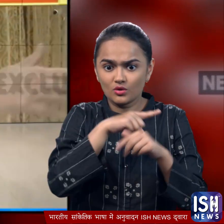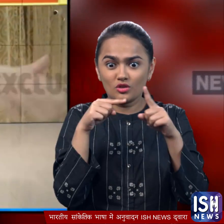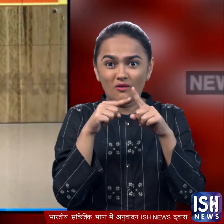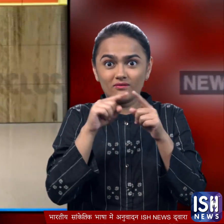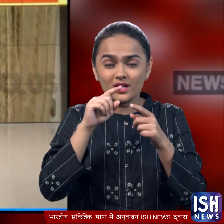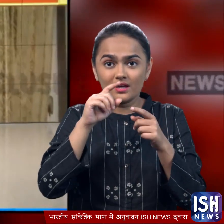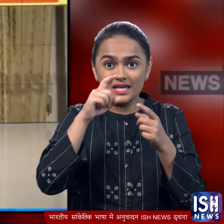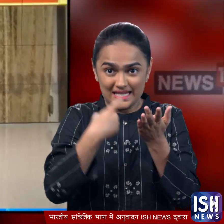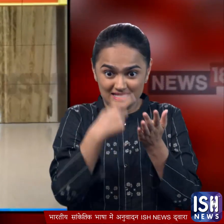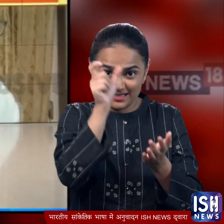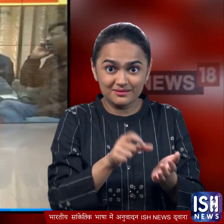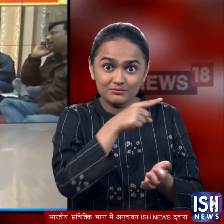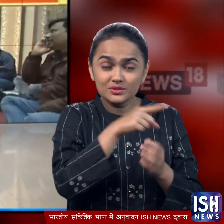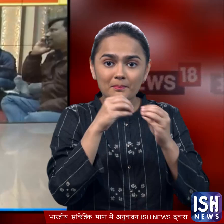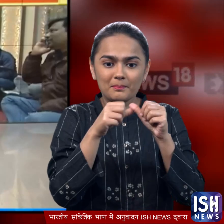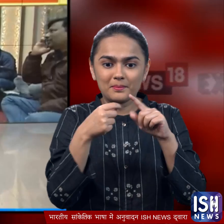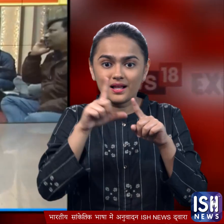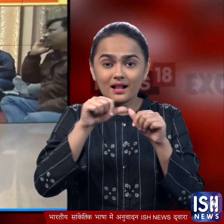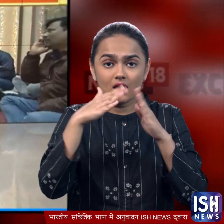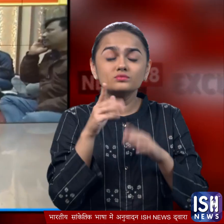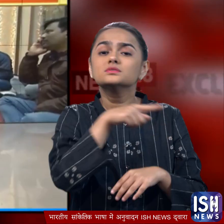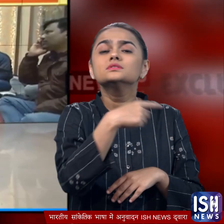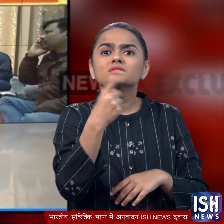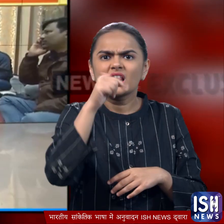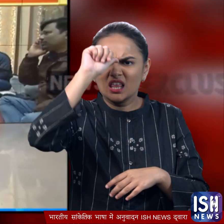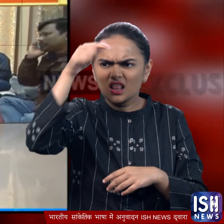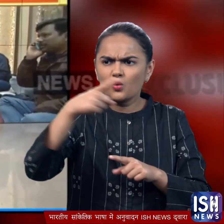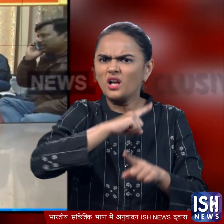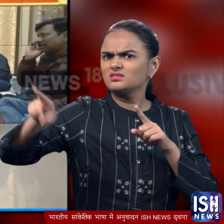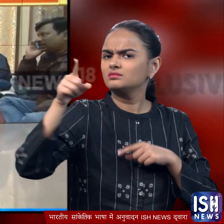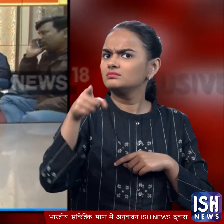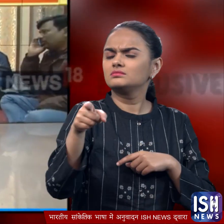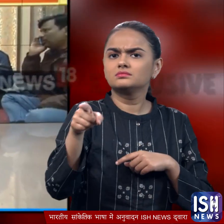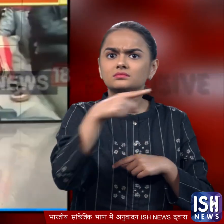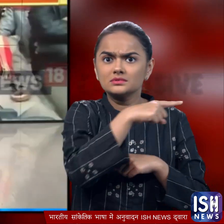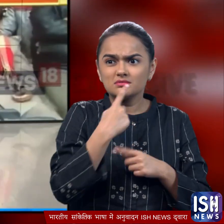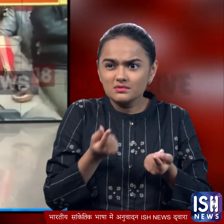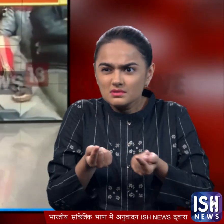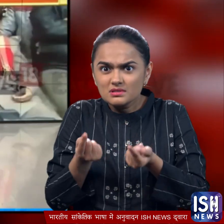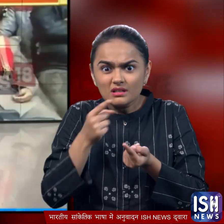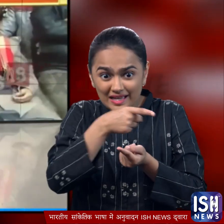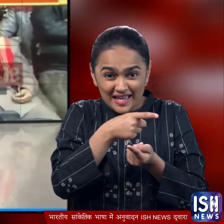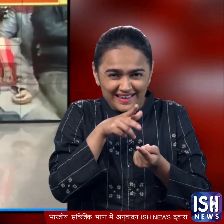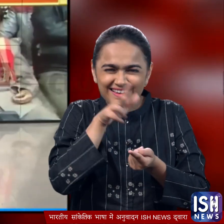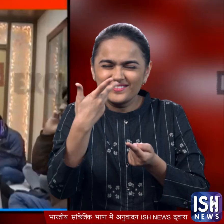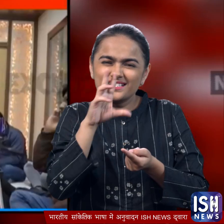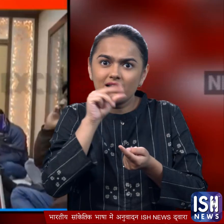अब बटला हाउस एनकाउंटर पर विवादास्पद बयान दे दिया। तौकीर रजा का हिंदू समुदाय के खिलाफ दिया एक भड़काऊ बयान खूब वायरल हुआ